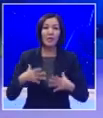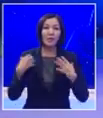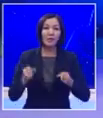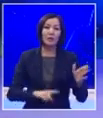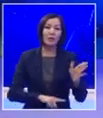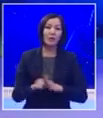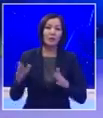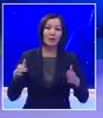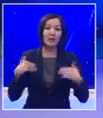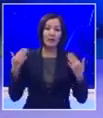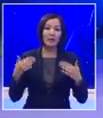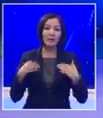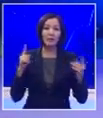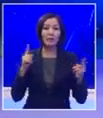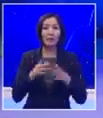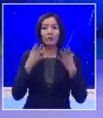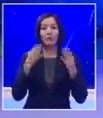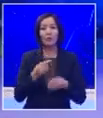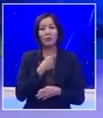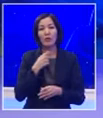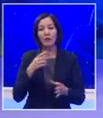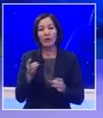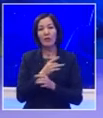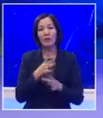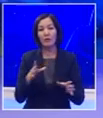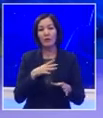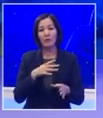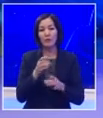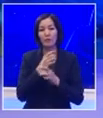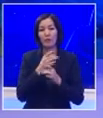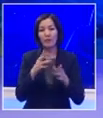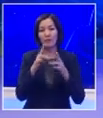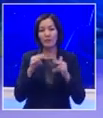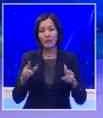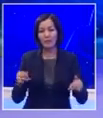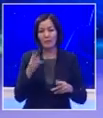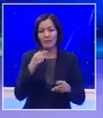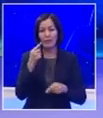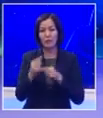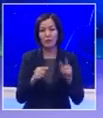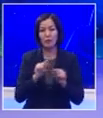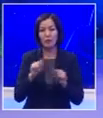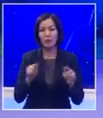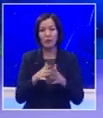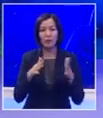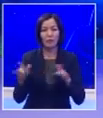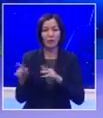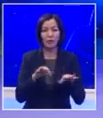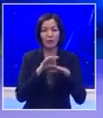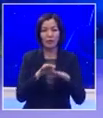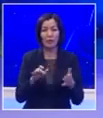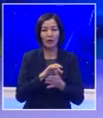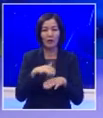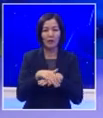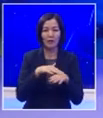Саулықтың басы, сәлем. Көрісігінін талдықорғандықтар кең көлемде атап өтті. Мәдениет сарайында салт-дәстүрлер ұлықталған ауқымды шара өтті.